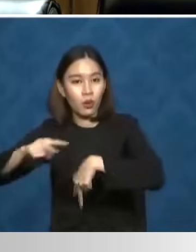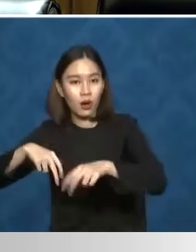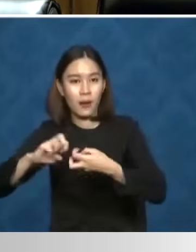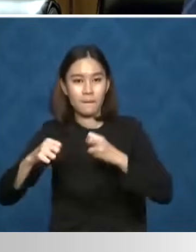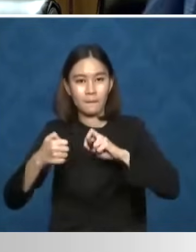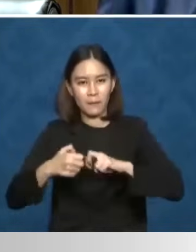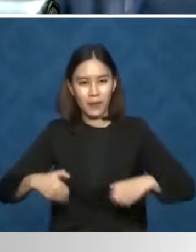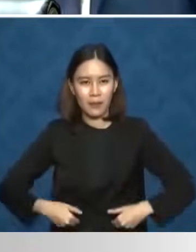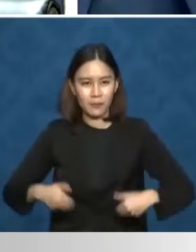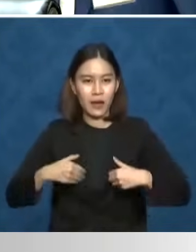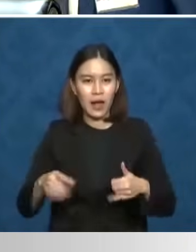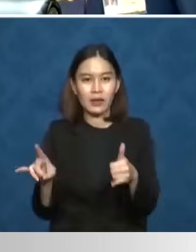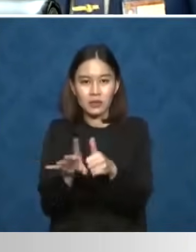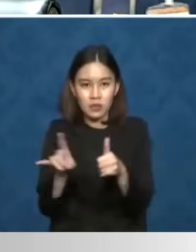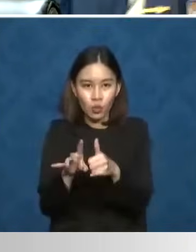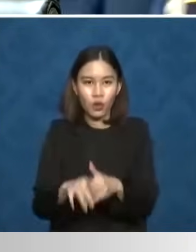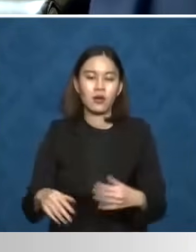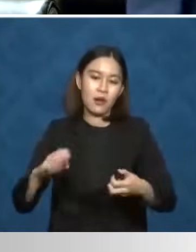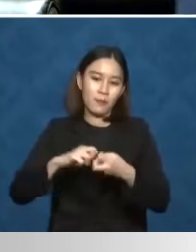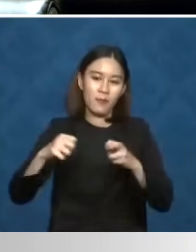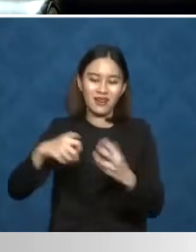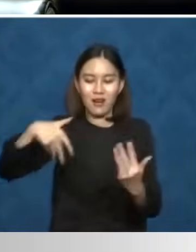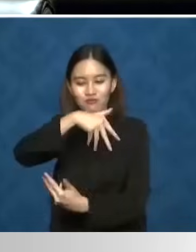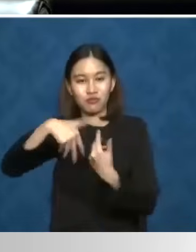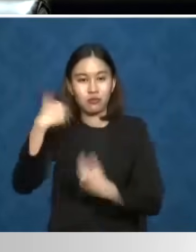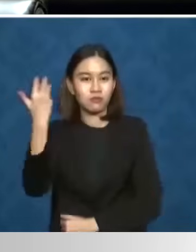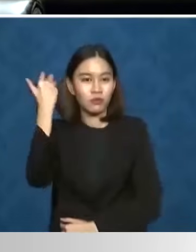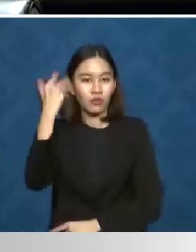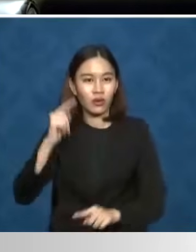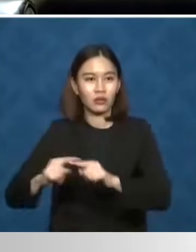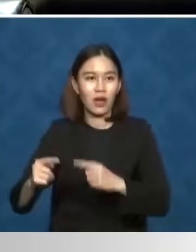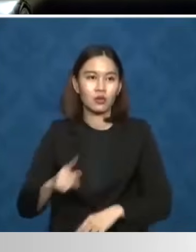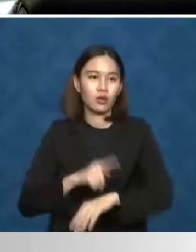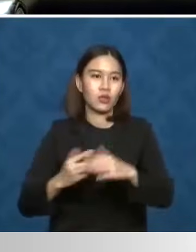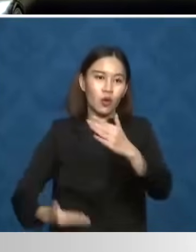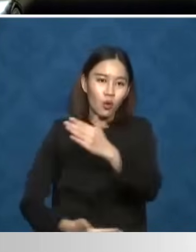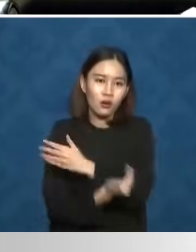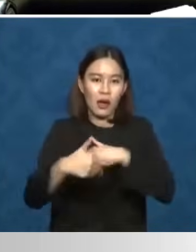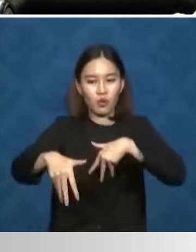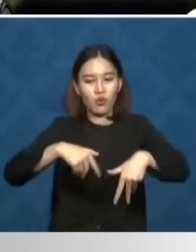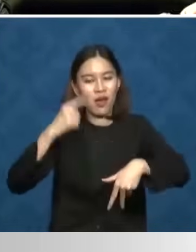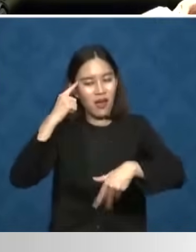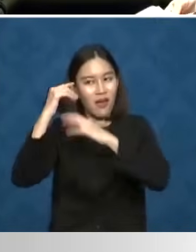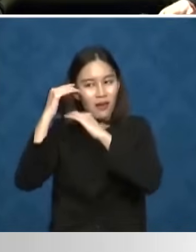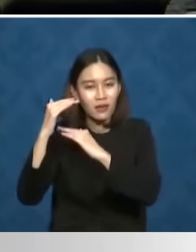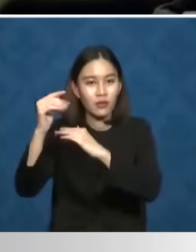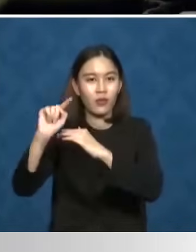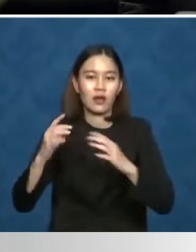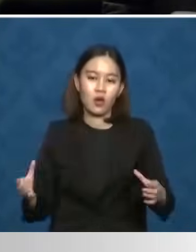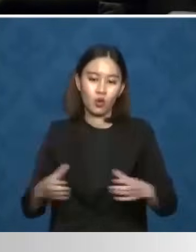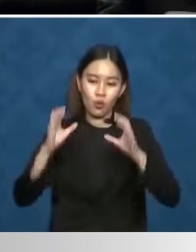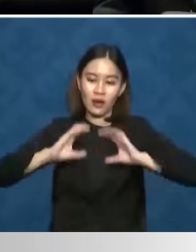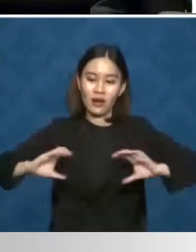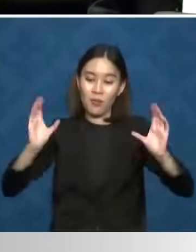ความเป็นอยู่คุณภาพชีวิตและปัญหาสิ่งแวดล้อมเป็นช่วงเวลาแห่งโอกาสที่พี่น้องประชาชนคาดหวังครับว่ารัฐบาลชุด